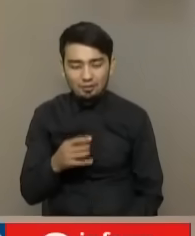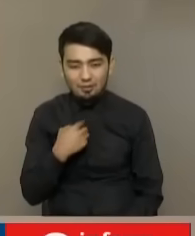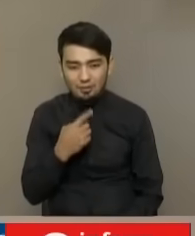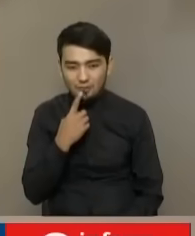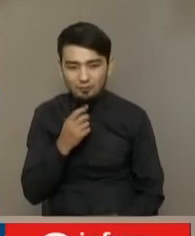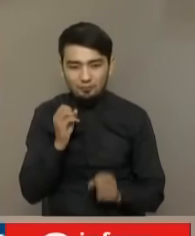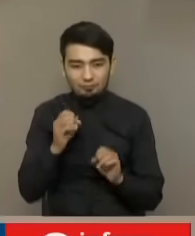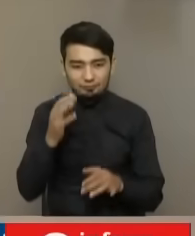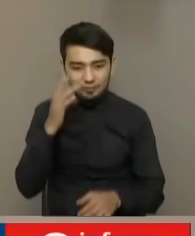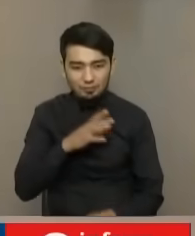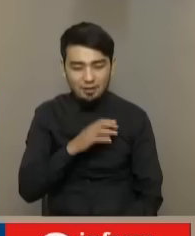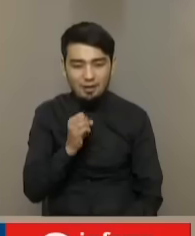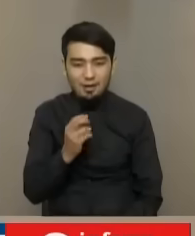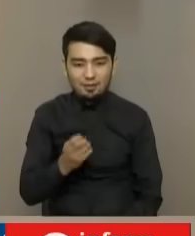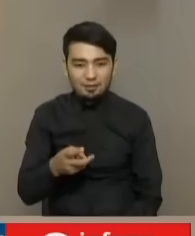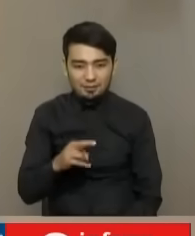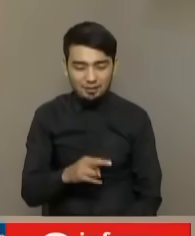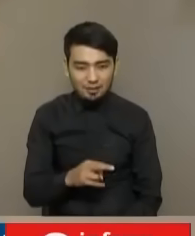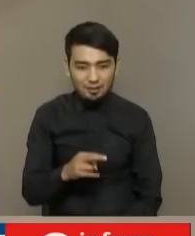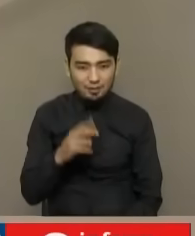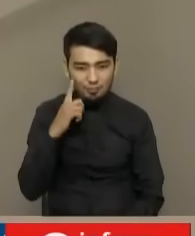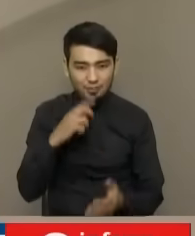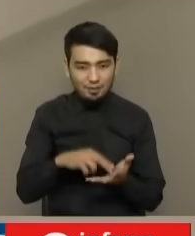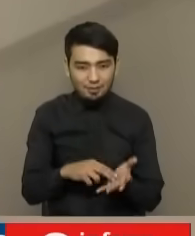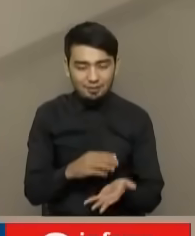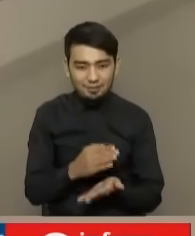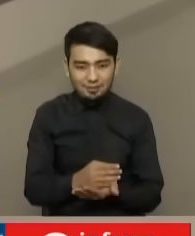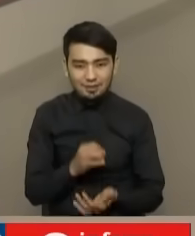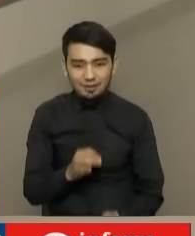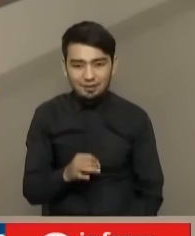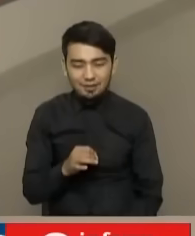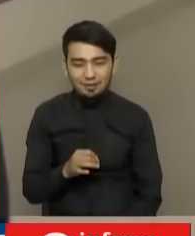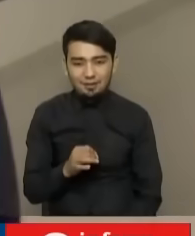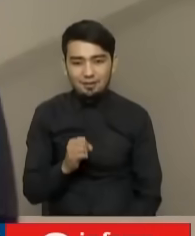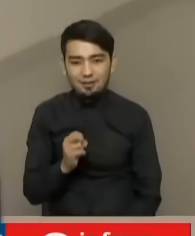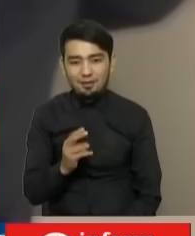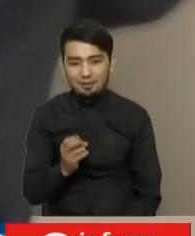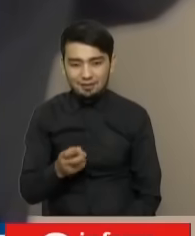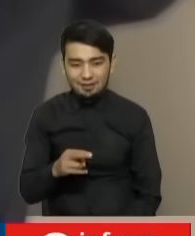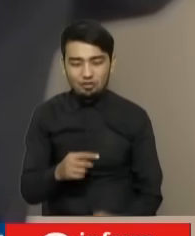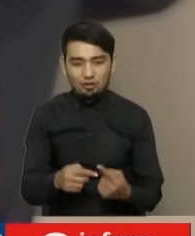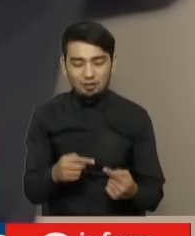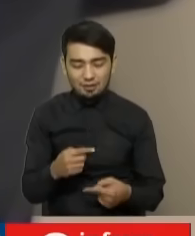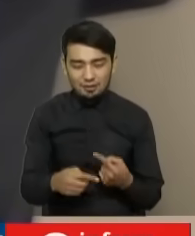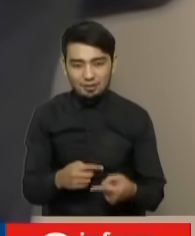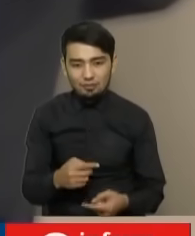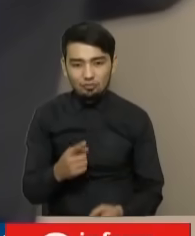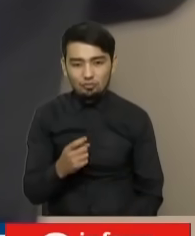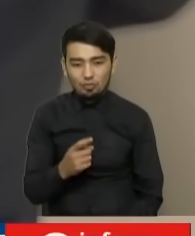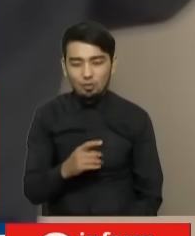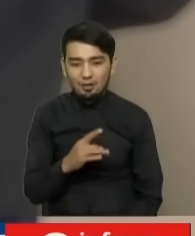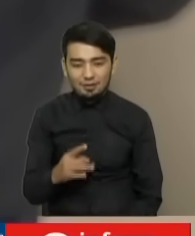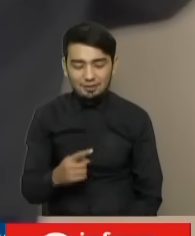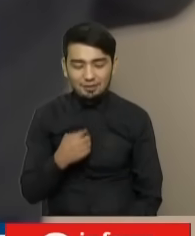колледжде акция өткізейін деп атым. Сондай жоспарым бар. Сол акцияның арқасында 100-ші рет қан берейін